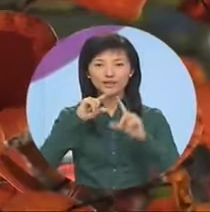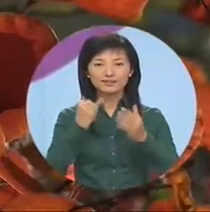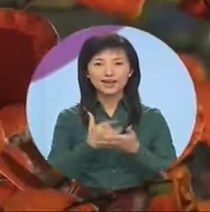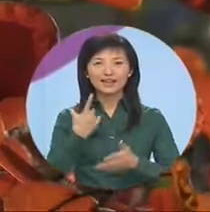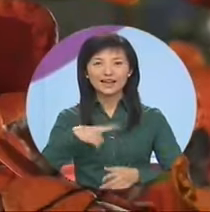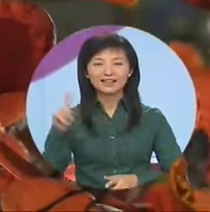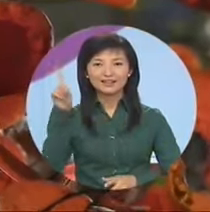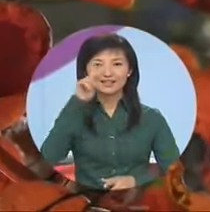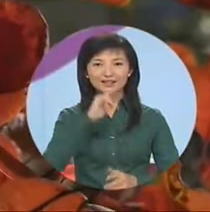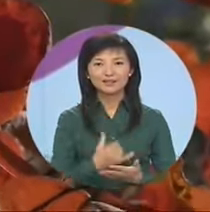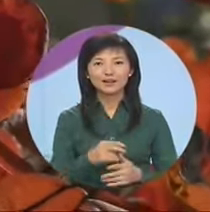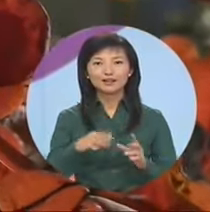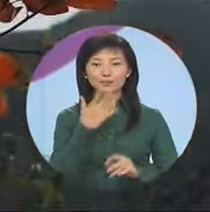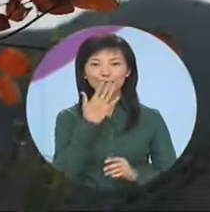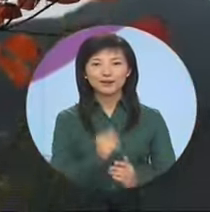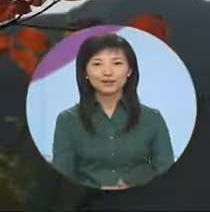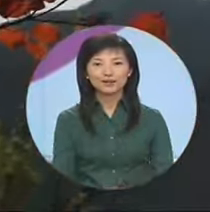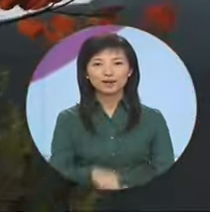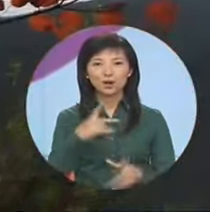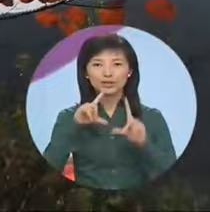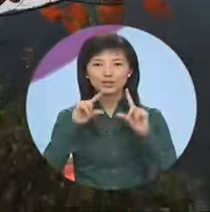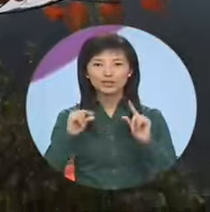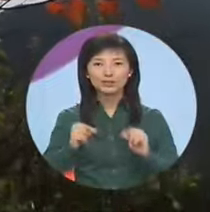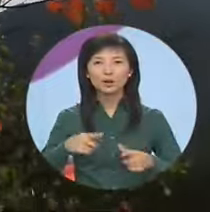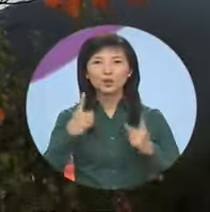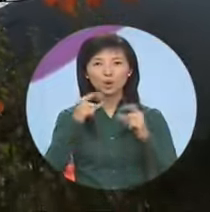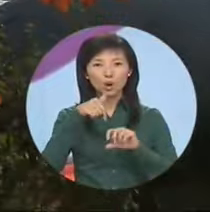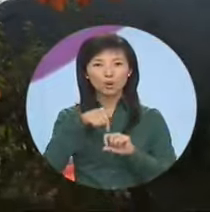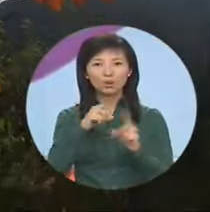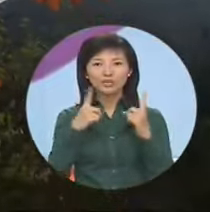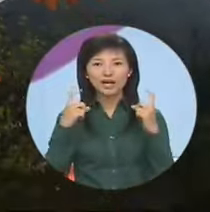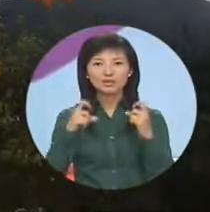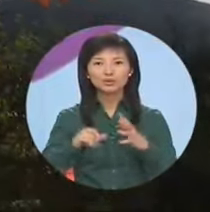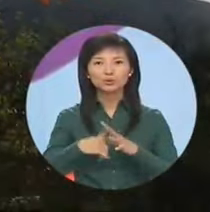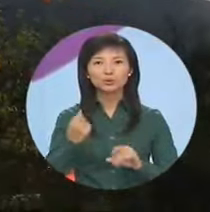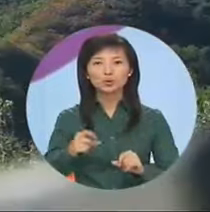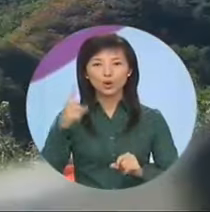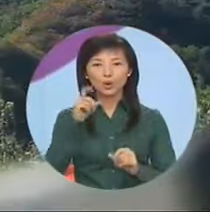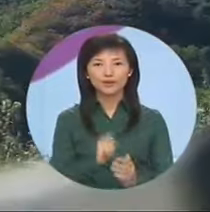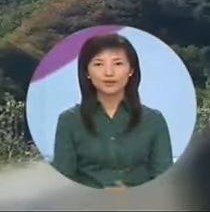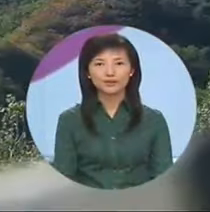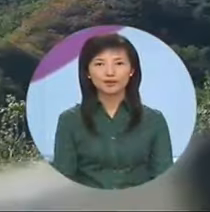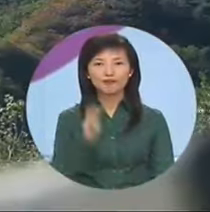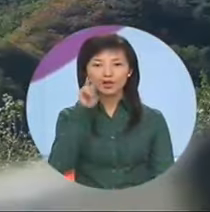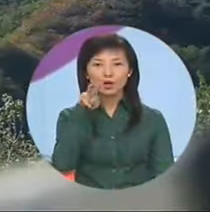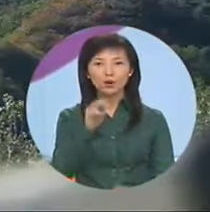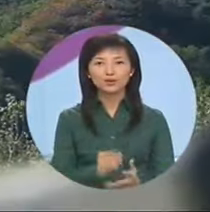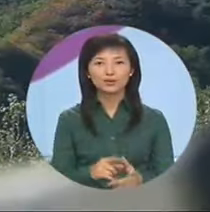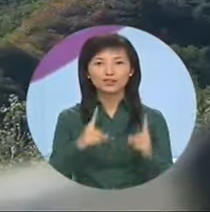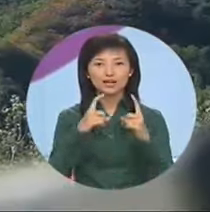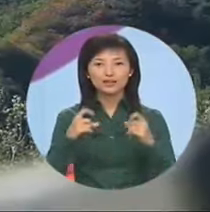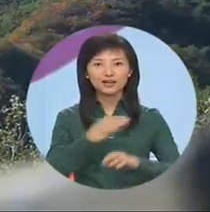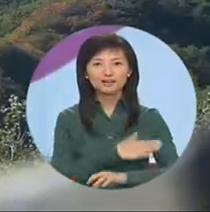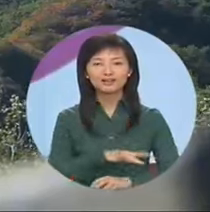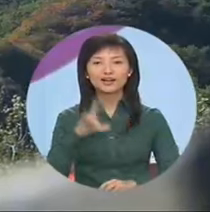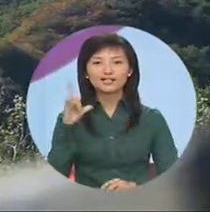天的映衬下显得格外妖娆，而红叶映衬下的古长城更加雄伟壮观。放眼望去，长城两侧的